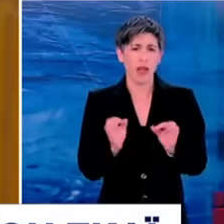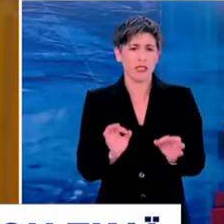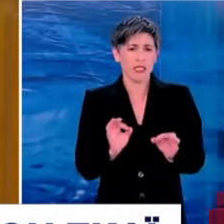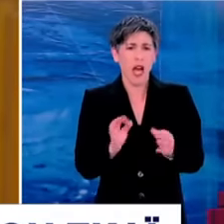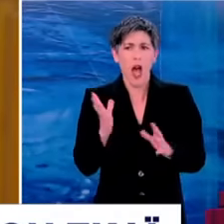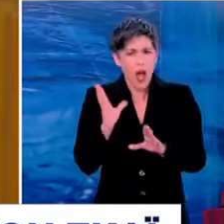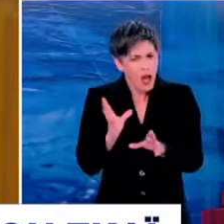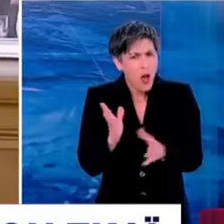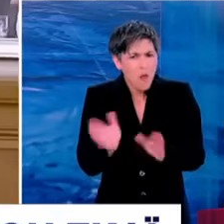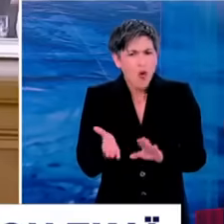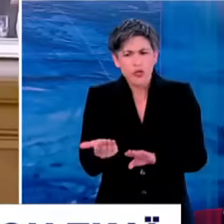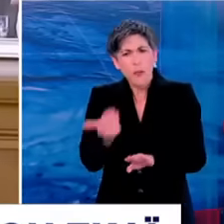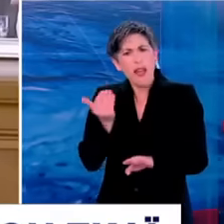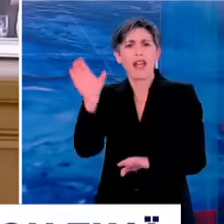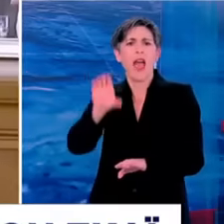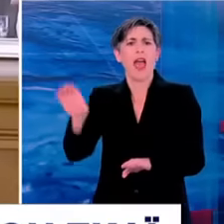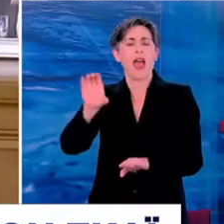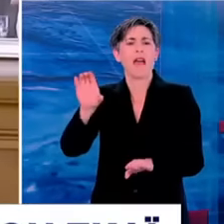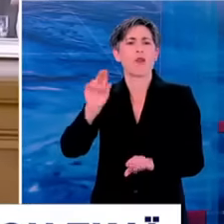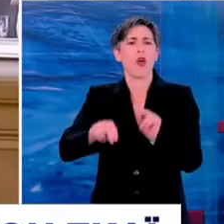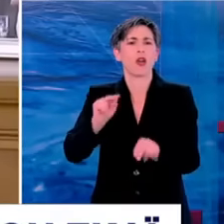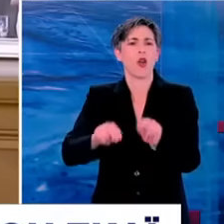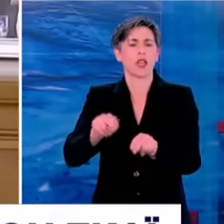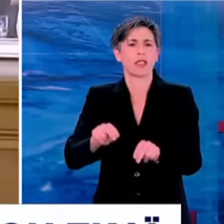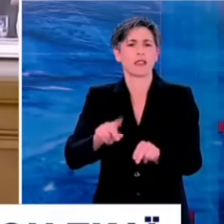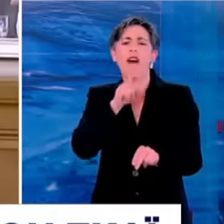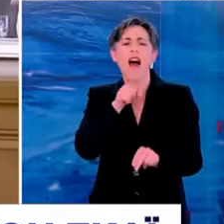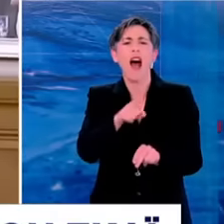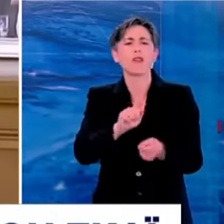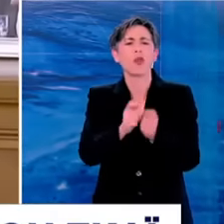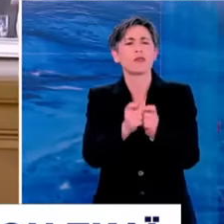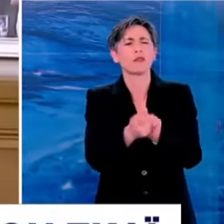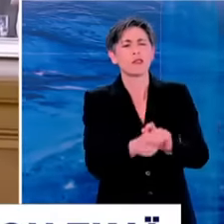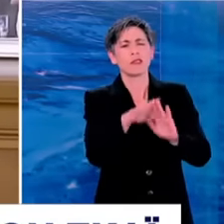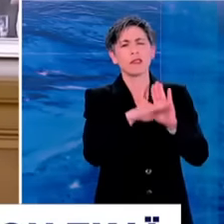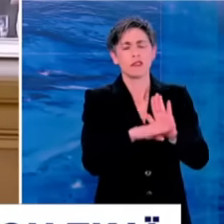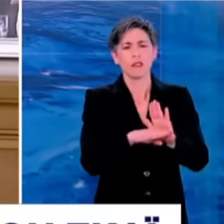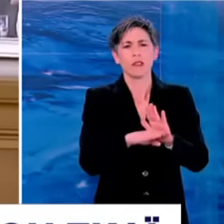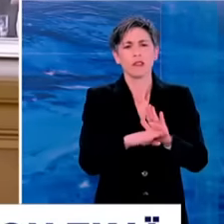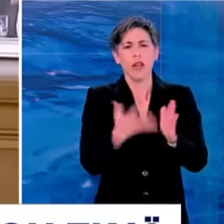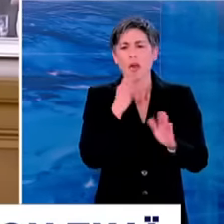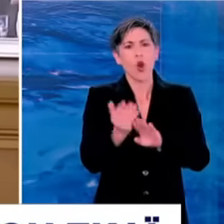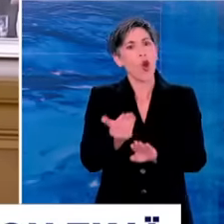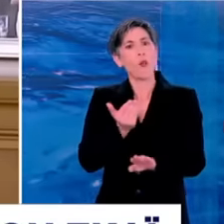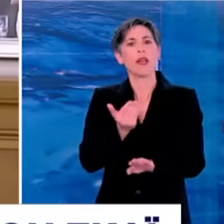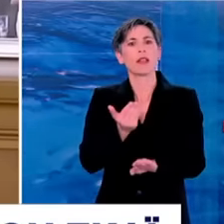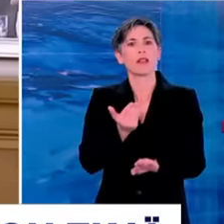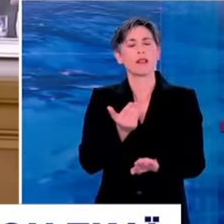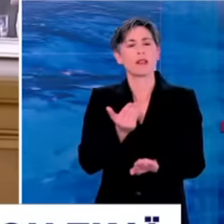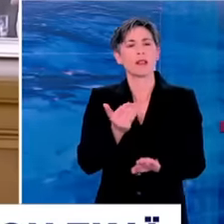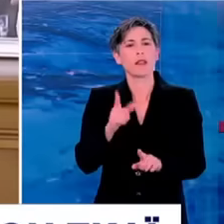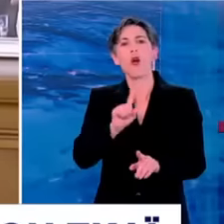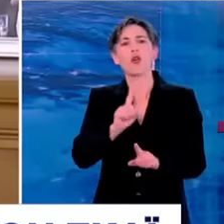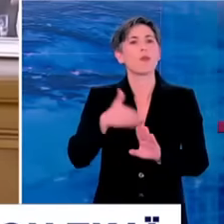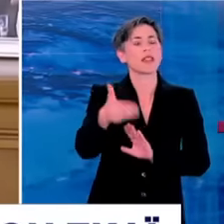να το φέρετε και πιο μετά. Κύριε Κοσιόνη, πάντα υπήρχαν κόμματα στα δεξιά της Νέας Δημοκρατίας, τα οποία συγκέντρωναν ένα όχι ευκαταφρόνητο